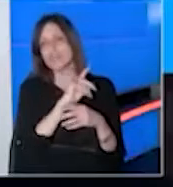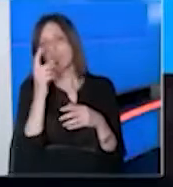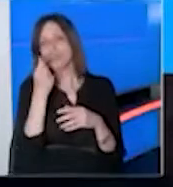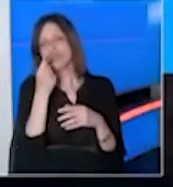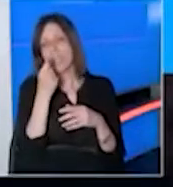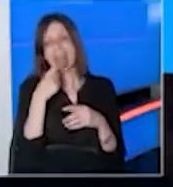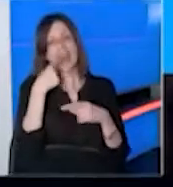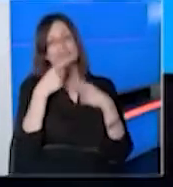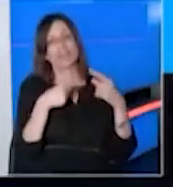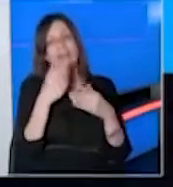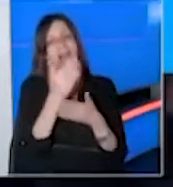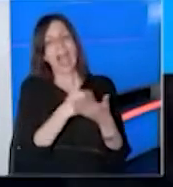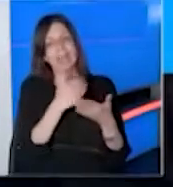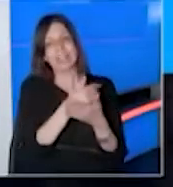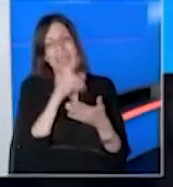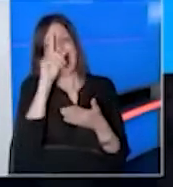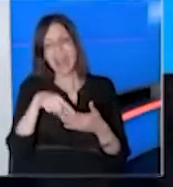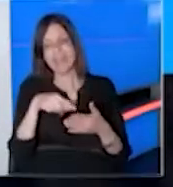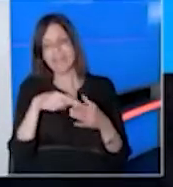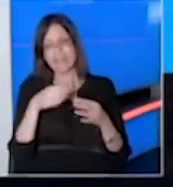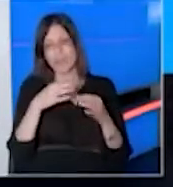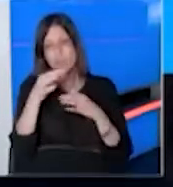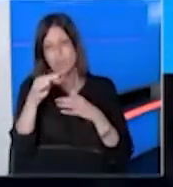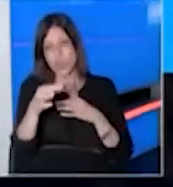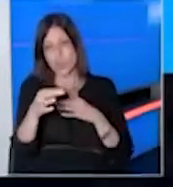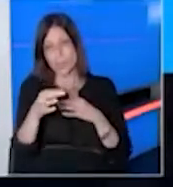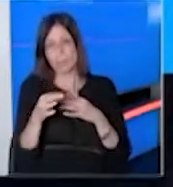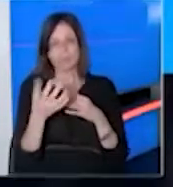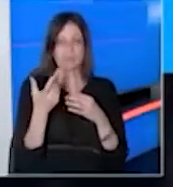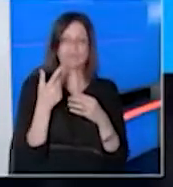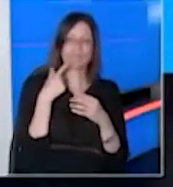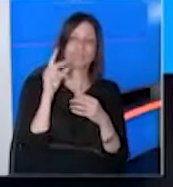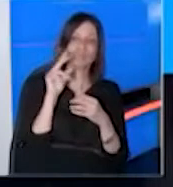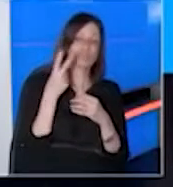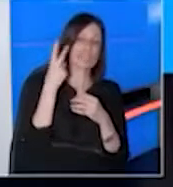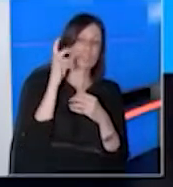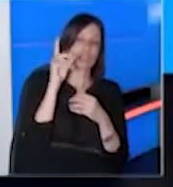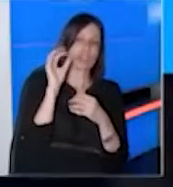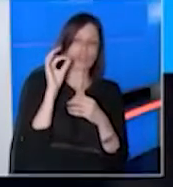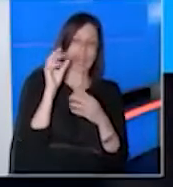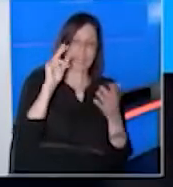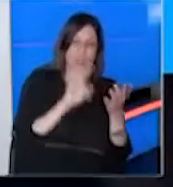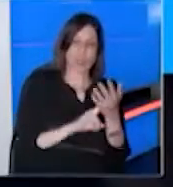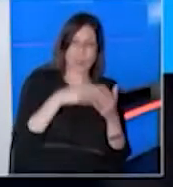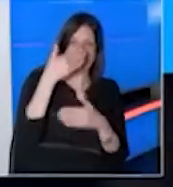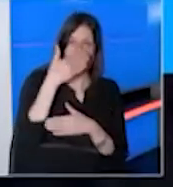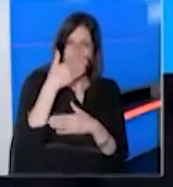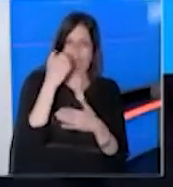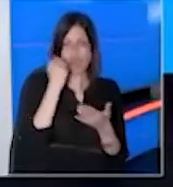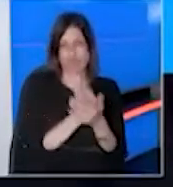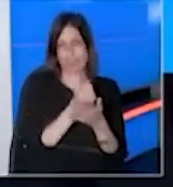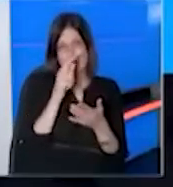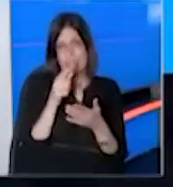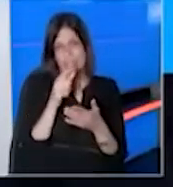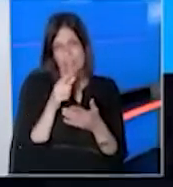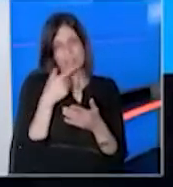הכנסה על 1,000 דונם. כמובן, עולה הפאנלים. איך הולכים הפאנלים? יש לך 20 שנה של הזכות הזו מהמדינה רישיון. אתה